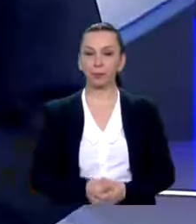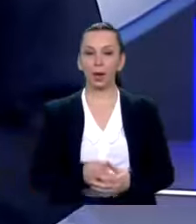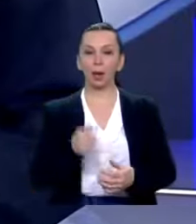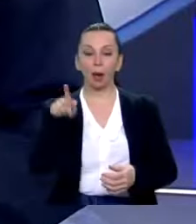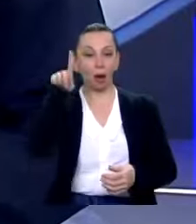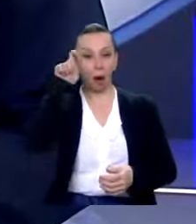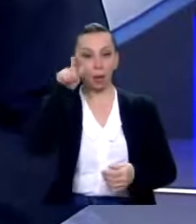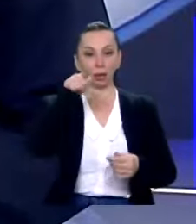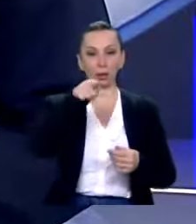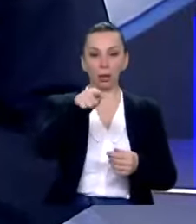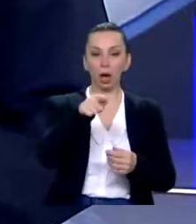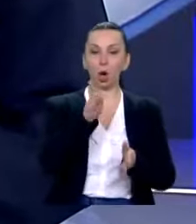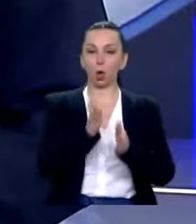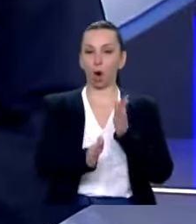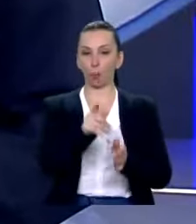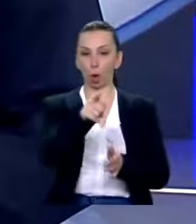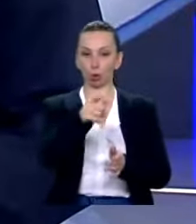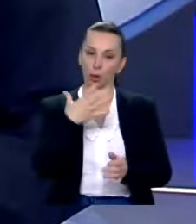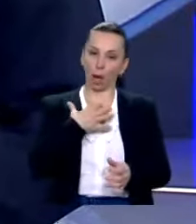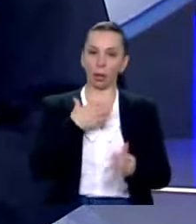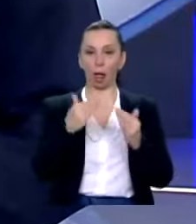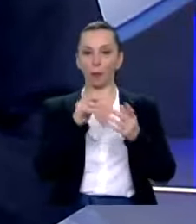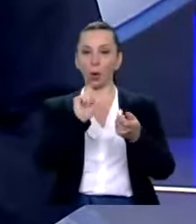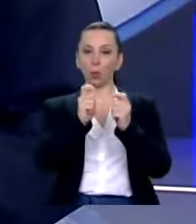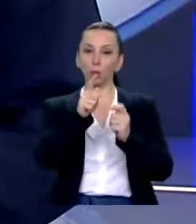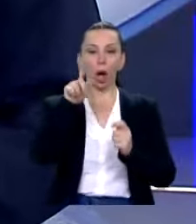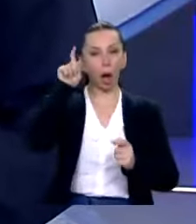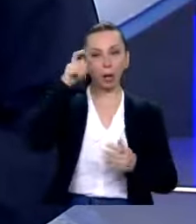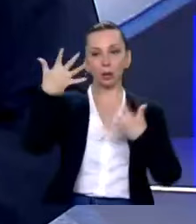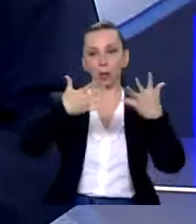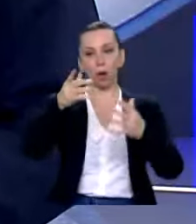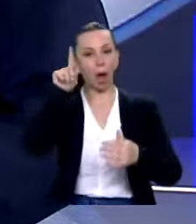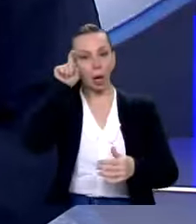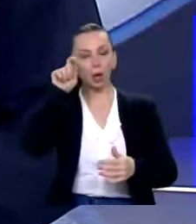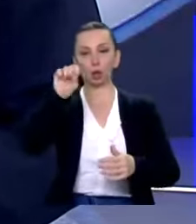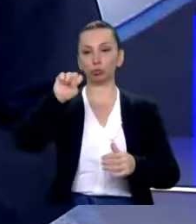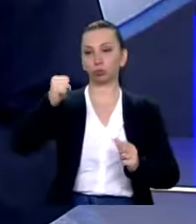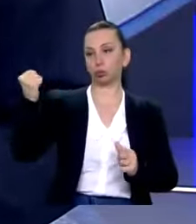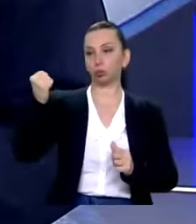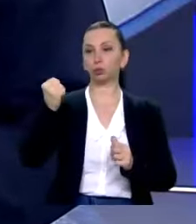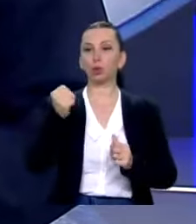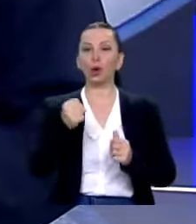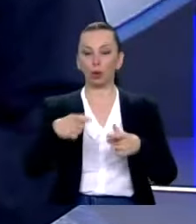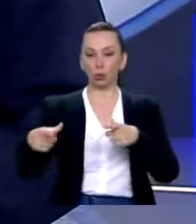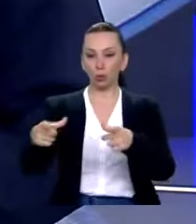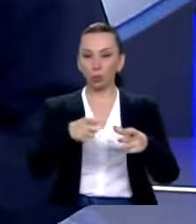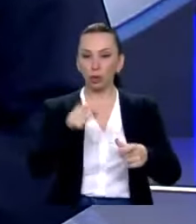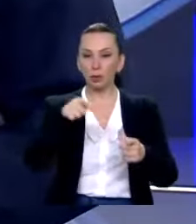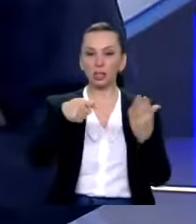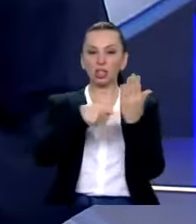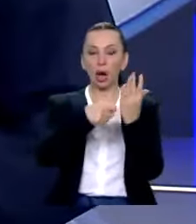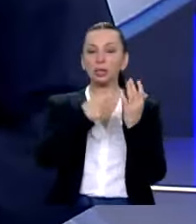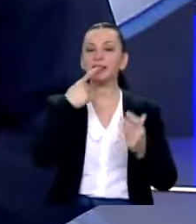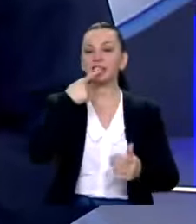Akıllı cihazları hayatımızı kolaylaştırsın diye kullanıyoruz. Akıllı televizyon, akıllı buzdolabı, robot süpürge derken şimdi de şarjlı diş